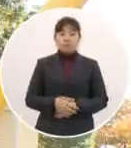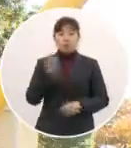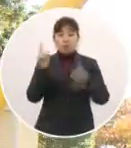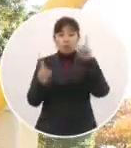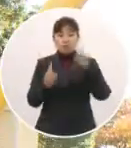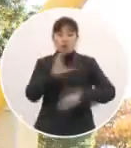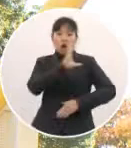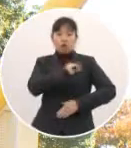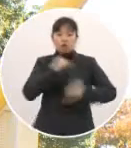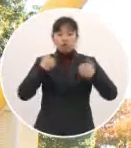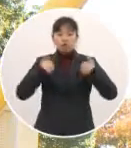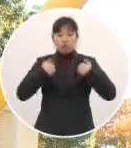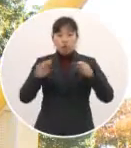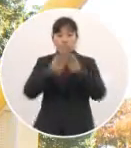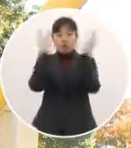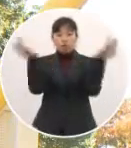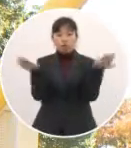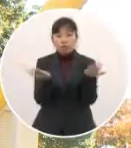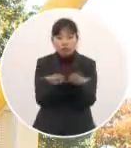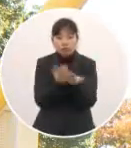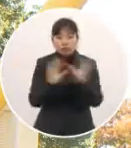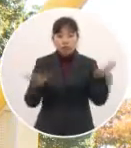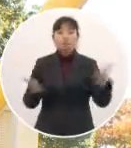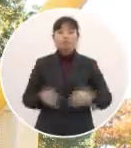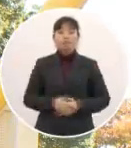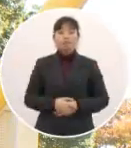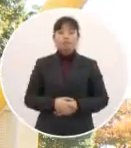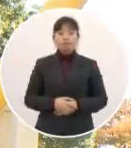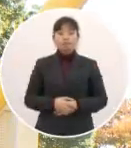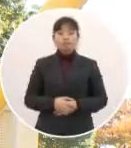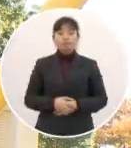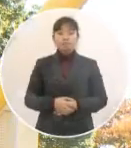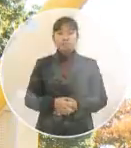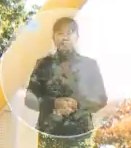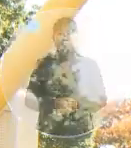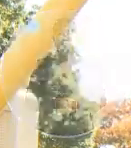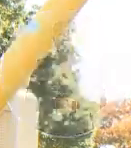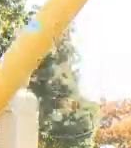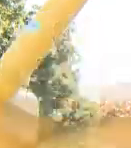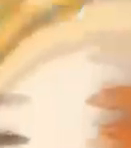ちも諦める必要なんて全くないんだよ。